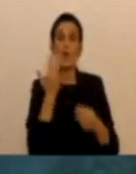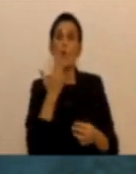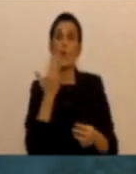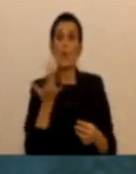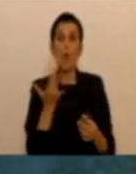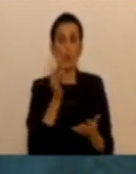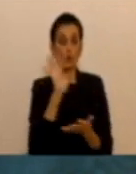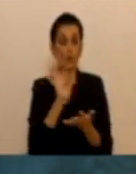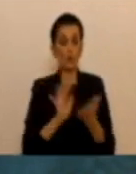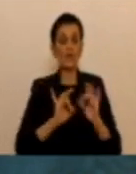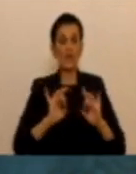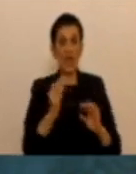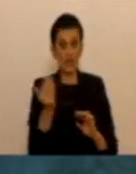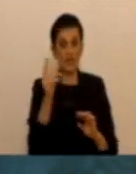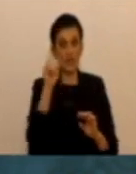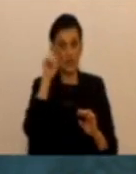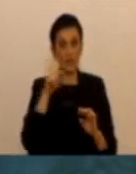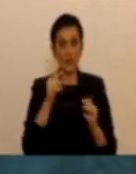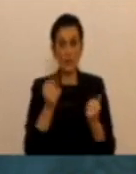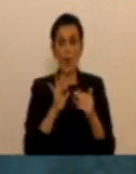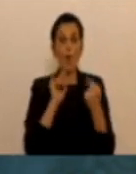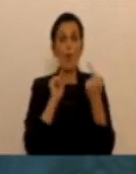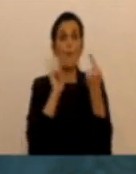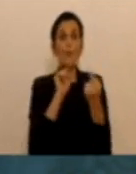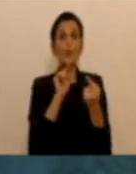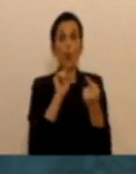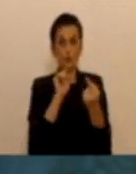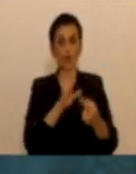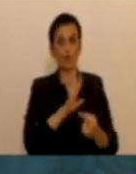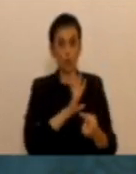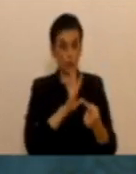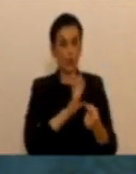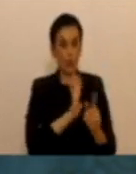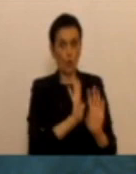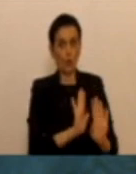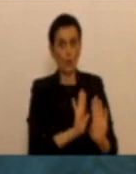გაკეთება, თქვენც იცით რომ მიღებული არა, პროტესტის ნიშანი იყო, იყო.